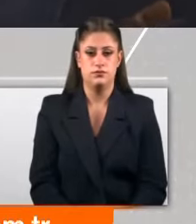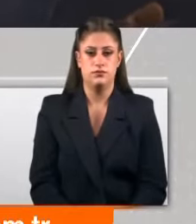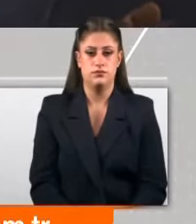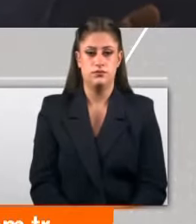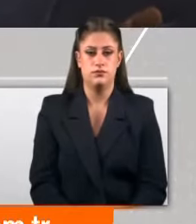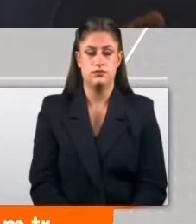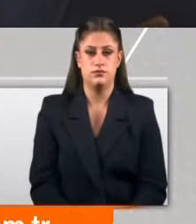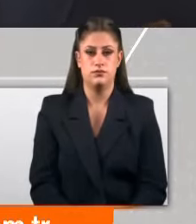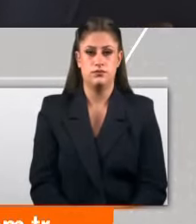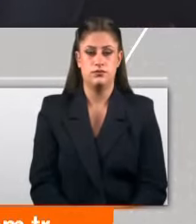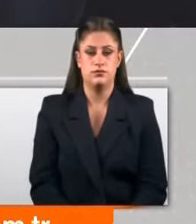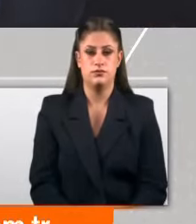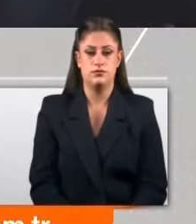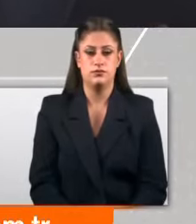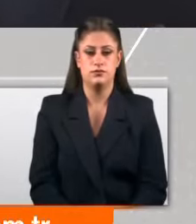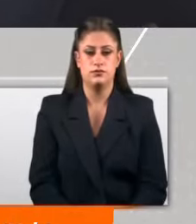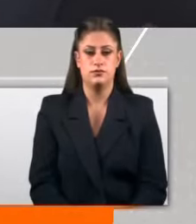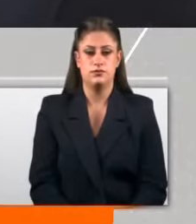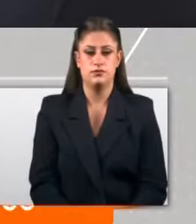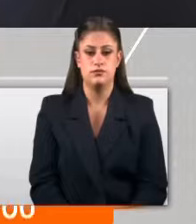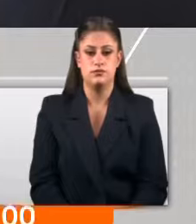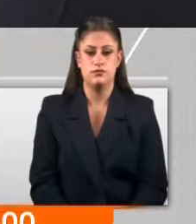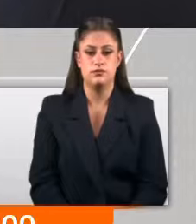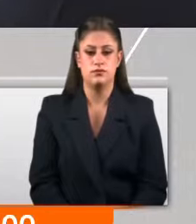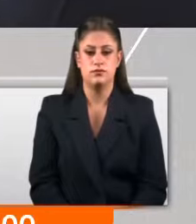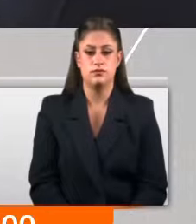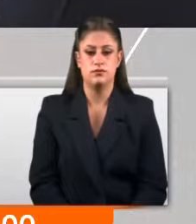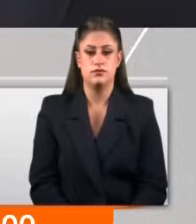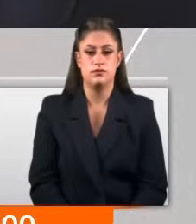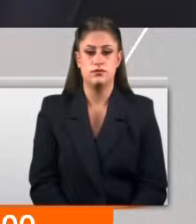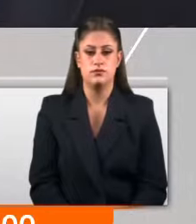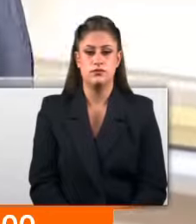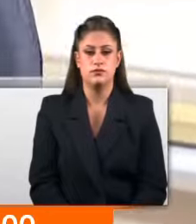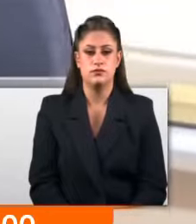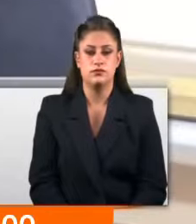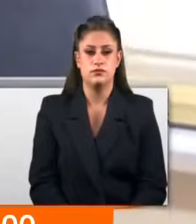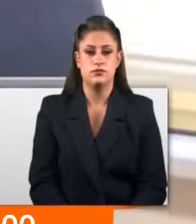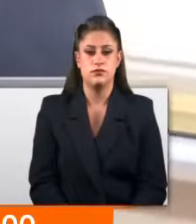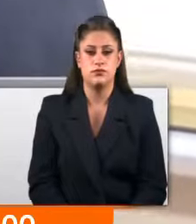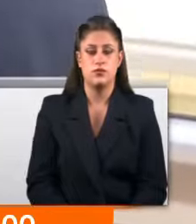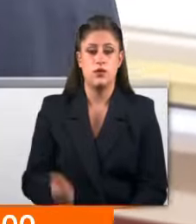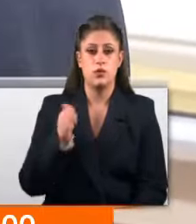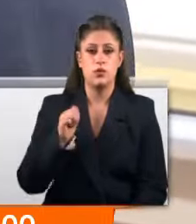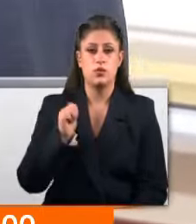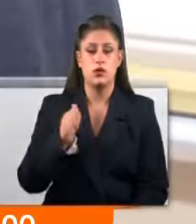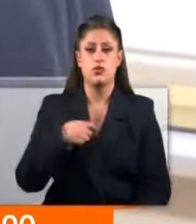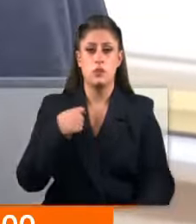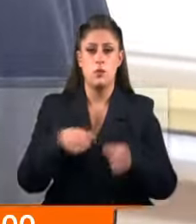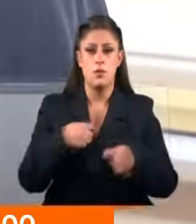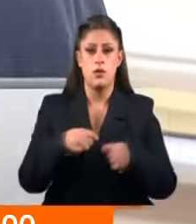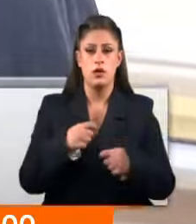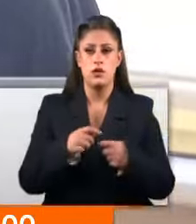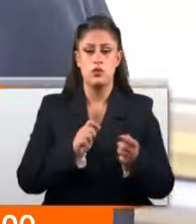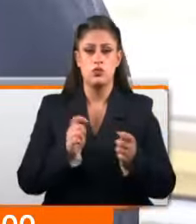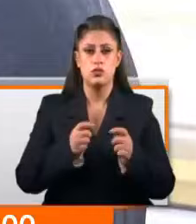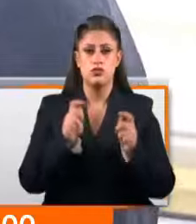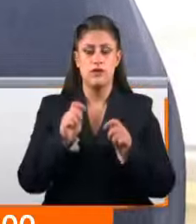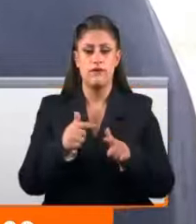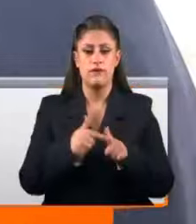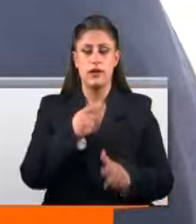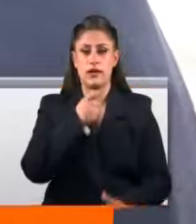Ben çeşitli numaralardan aradığımda her seferinde telefon çalıyor. Hatta bir defasında açtı. Günlerdir bankalarla boğuşan Fikret Soyal